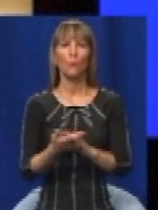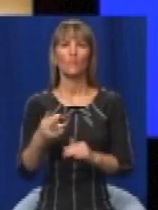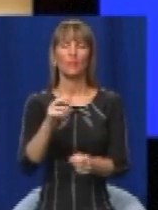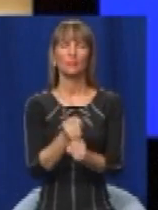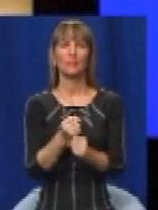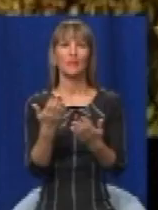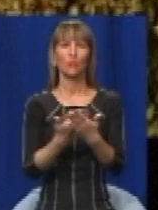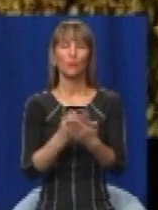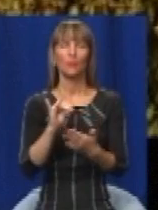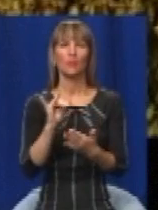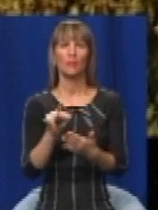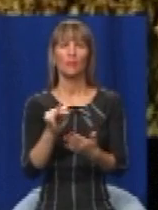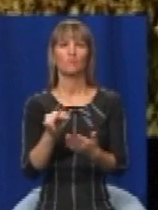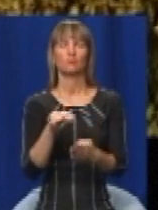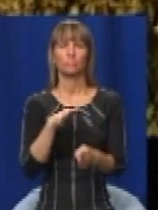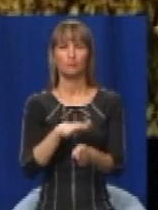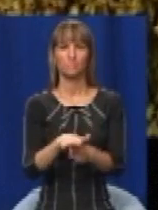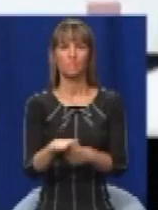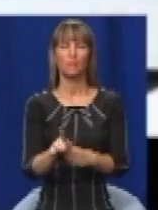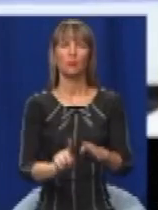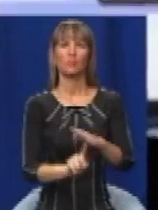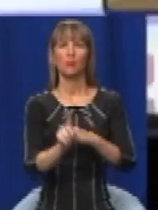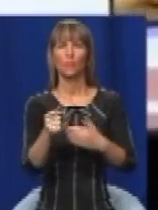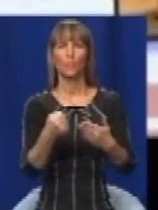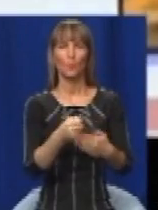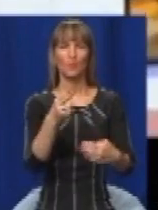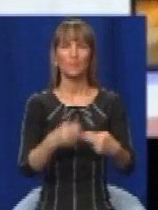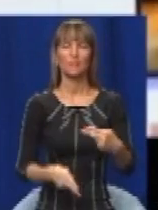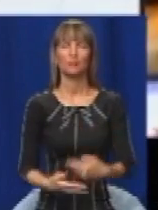створення кінофільму і реалізує його від початку до кінця.